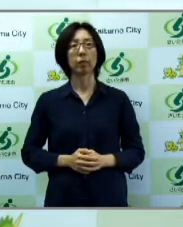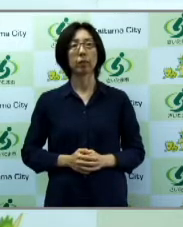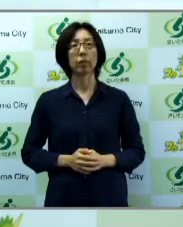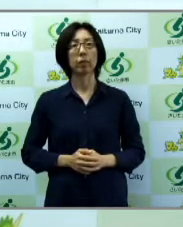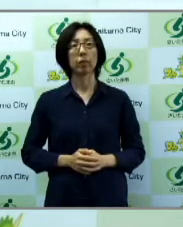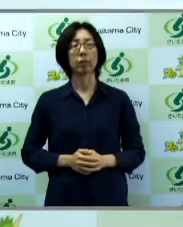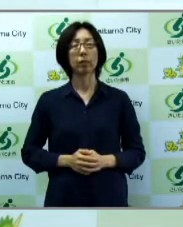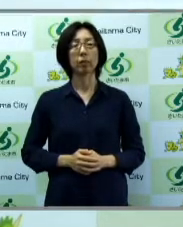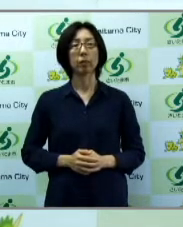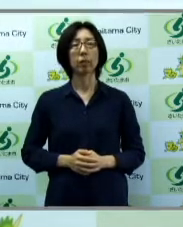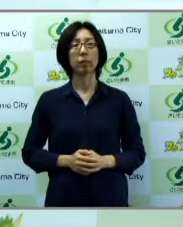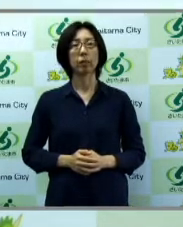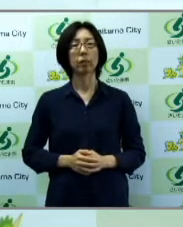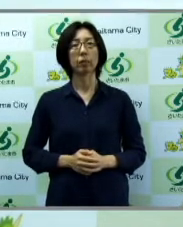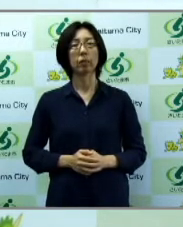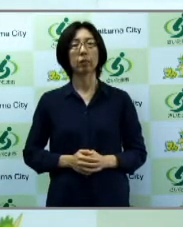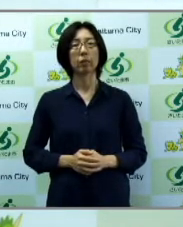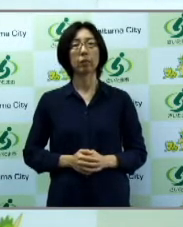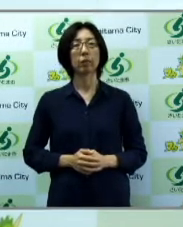上でございます。